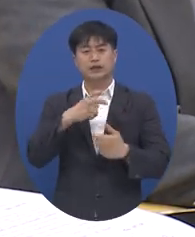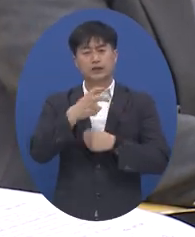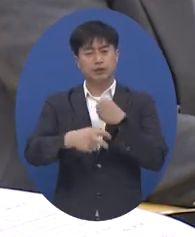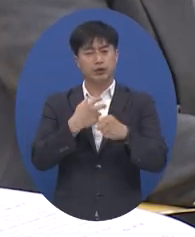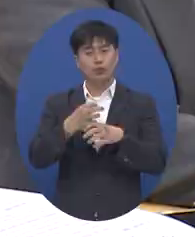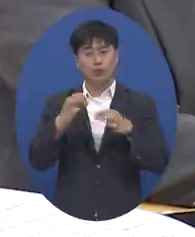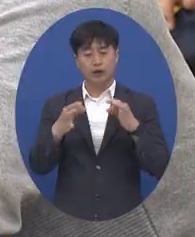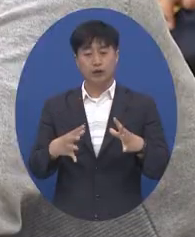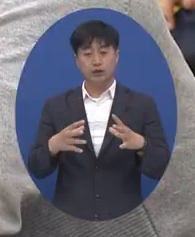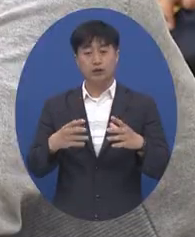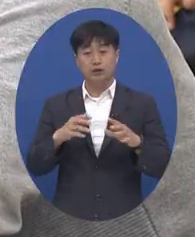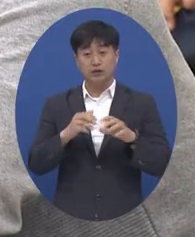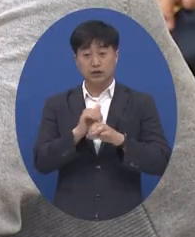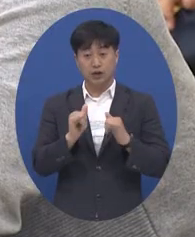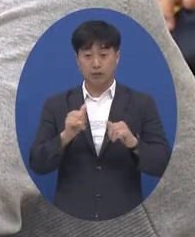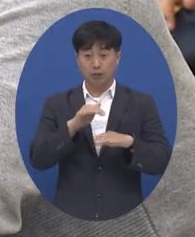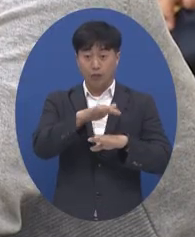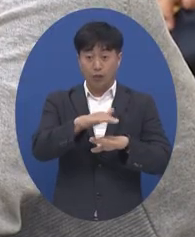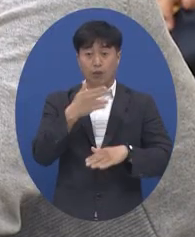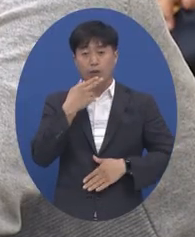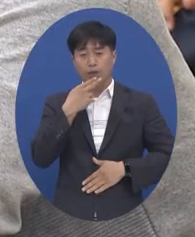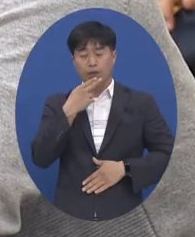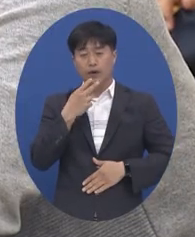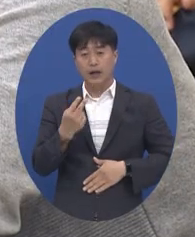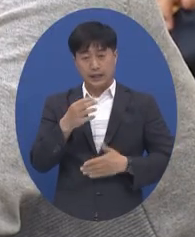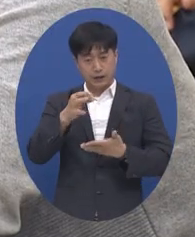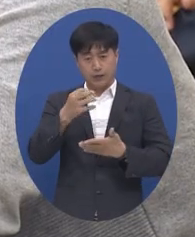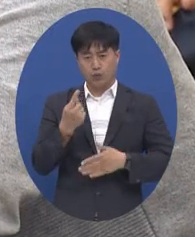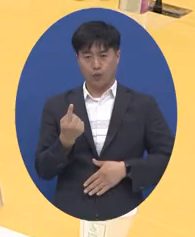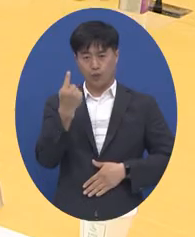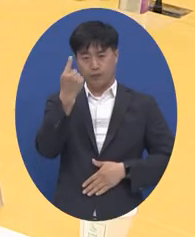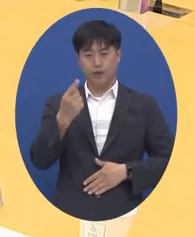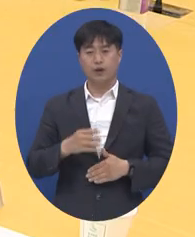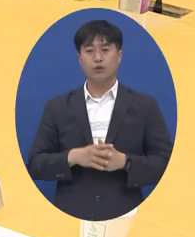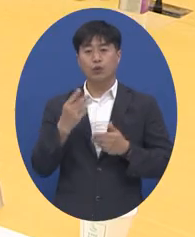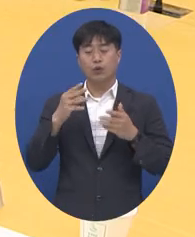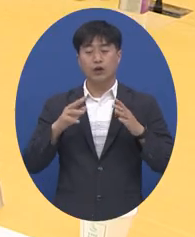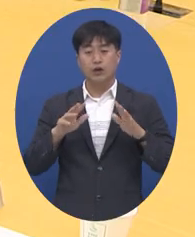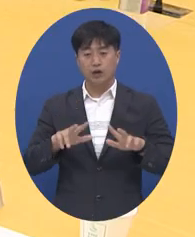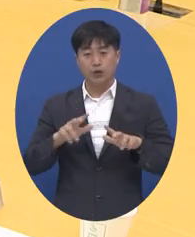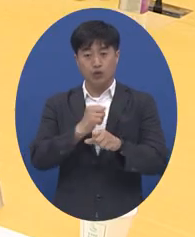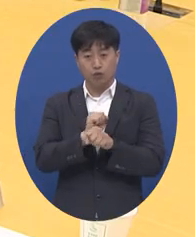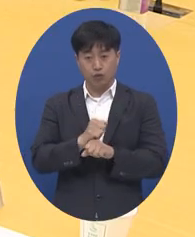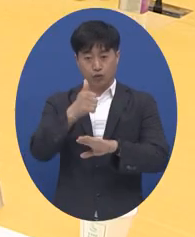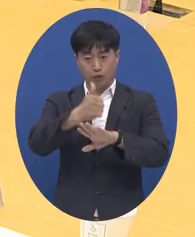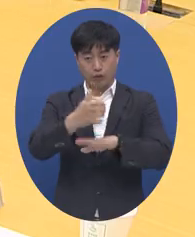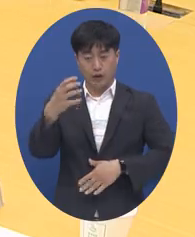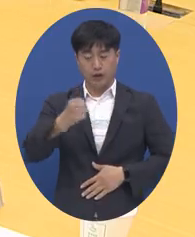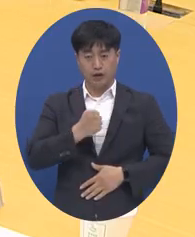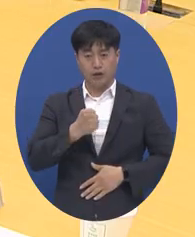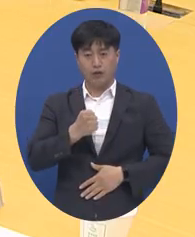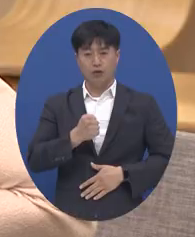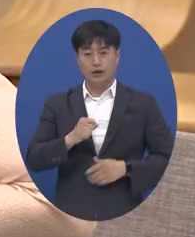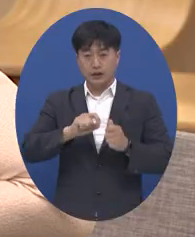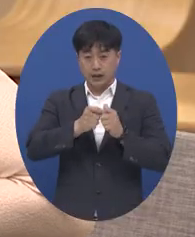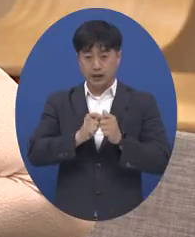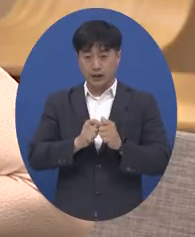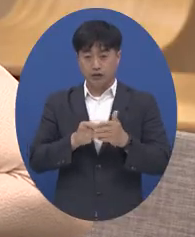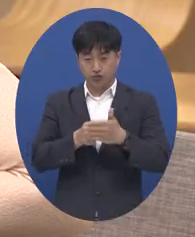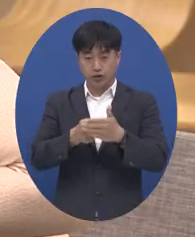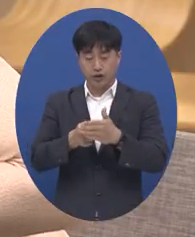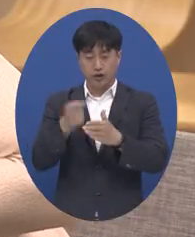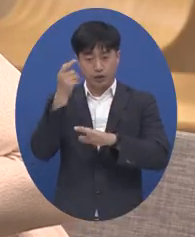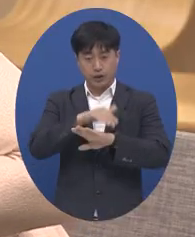손길이 닿지 않아 생태 역사적 가치가 높습니다. 경기도는 이번 연구용역 결과를 토대로 구체적인